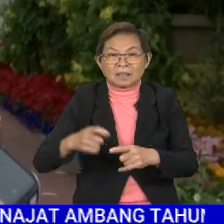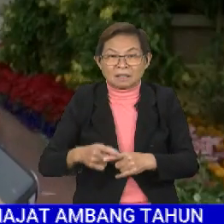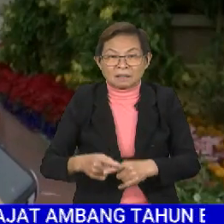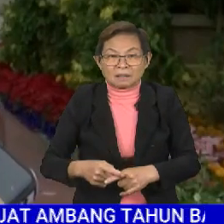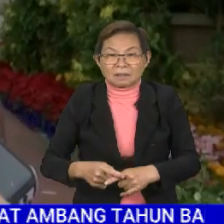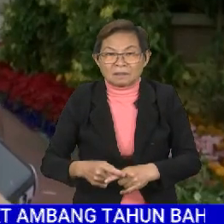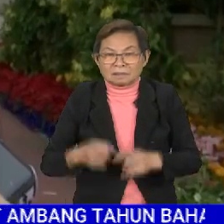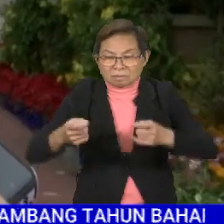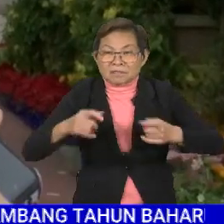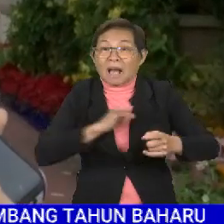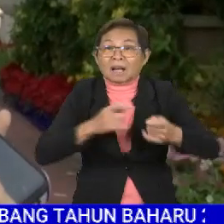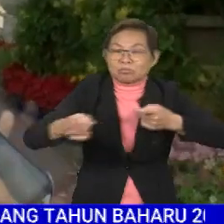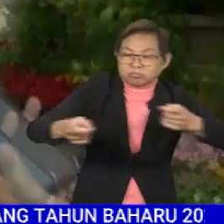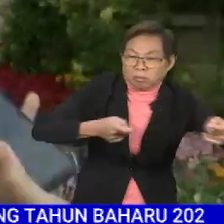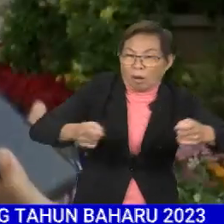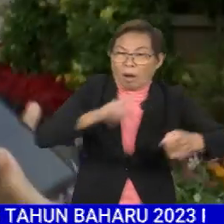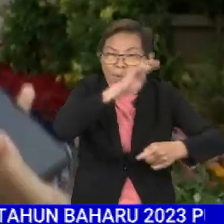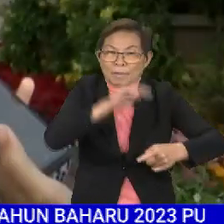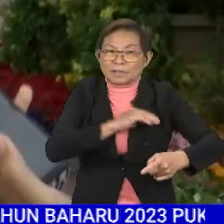Insyaallah saya akan selaraskan dengan Kementerian pelancongan